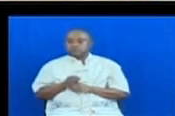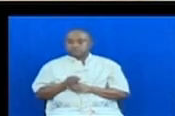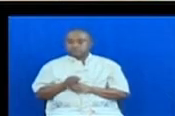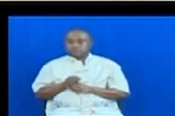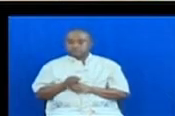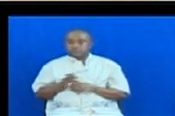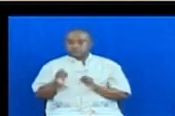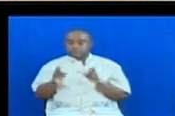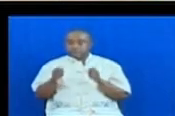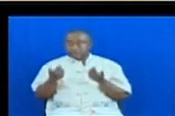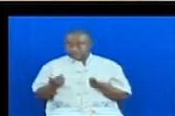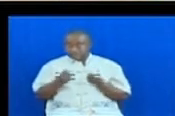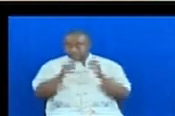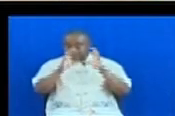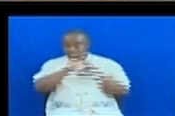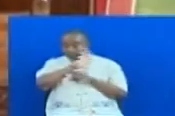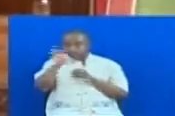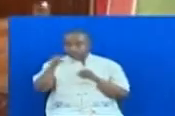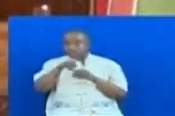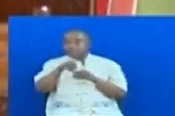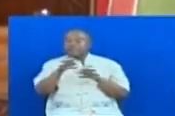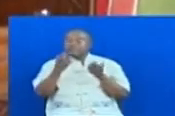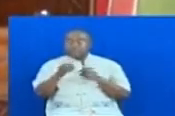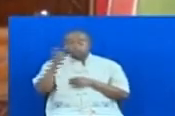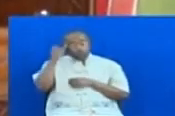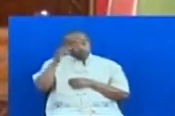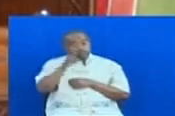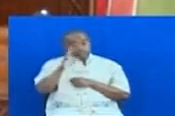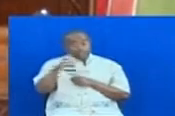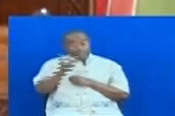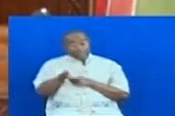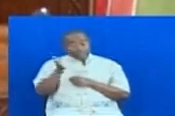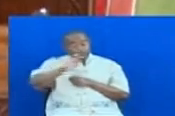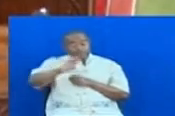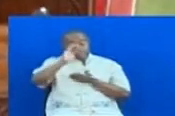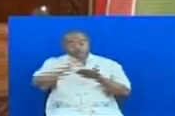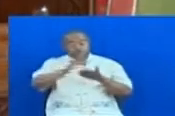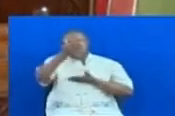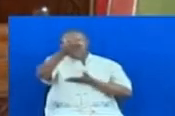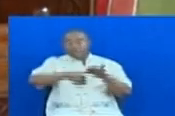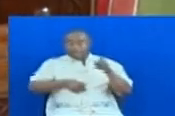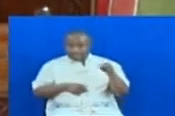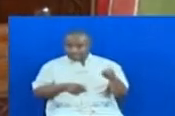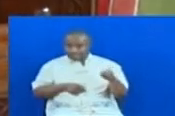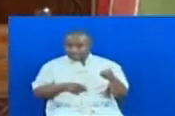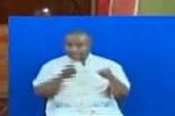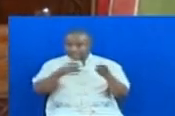hivyo kwamba hizo taarifa ni siri. Na unashauriwa ukishamaliza kujaza